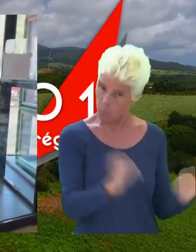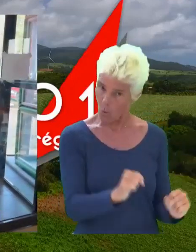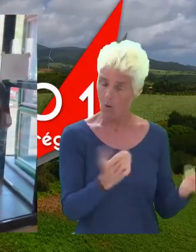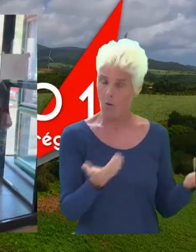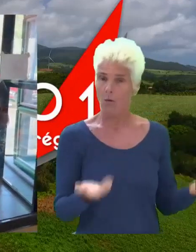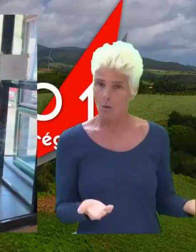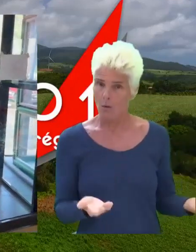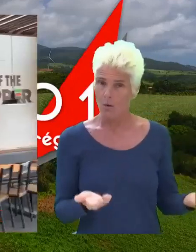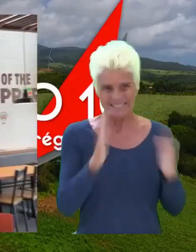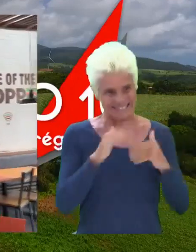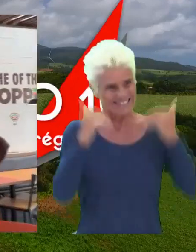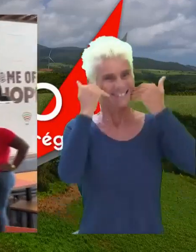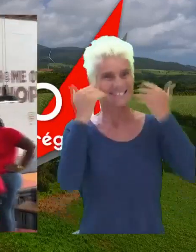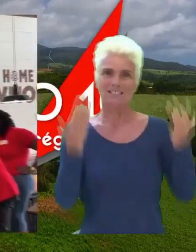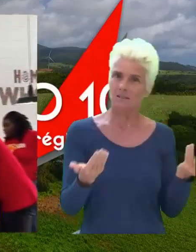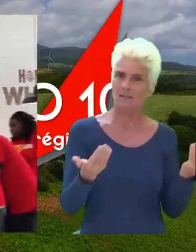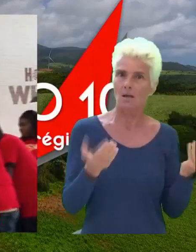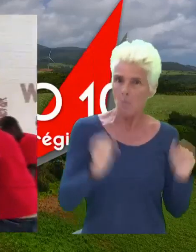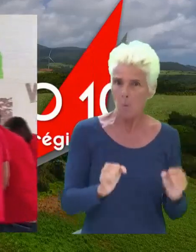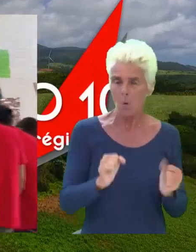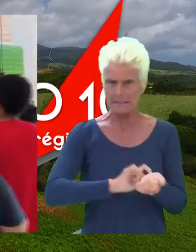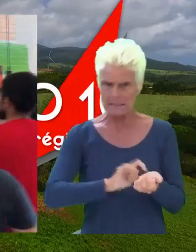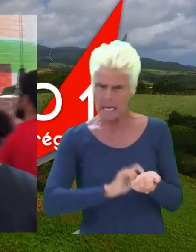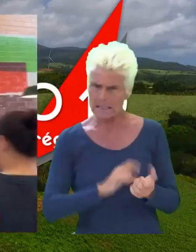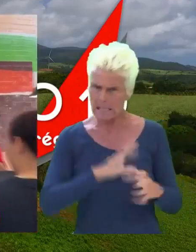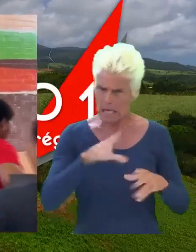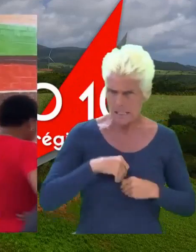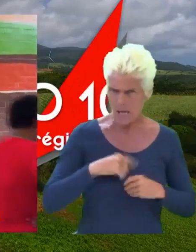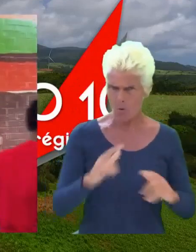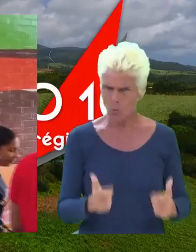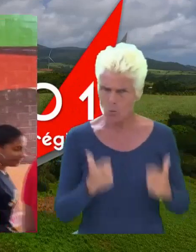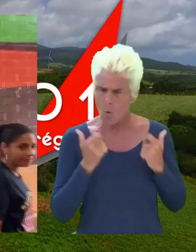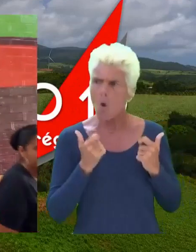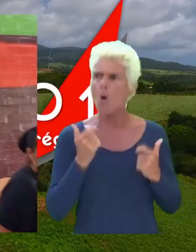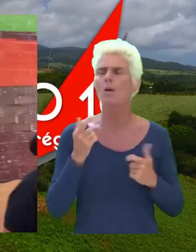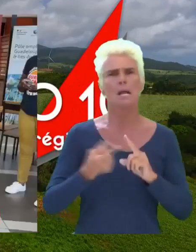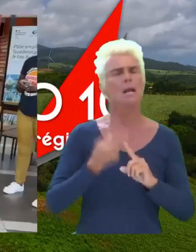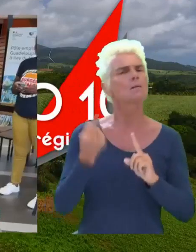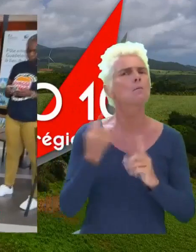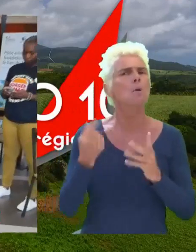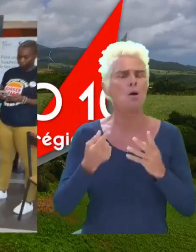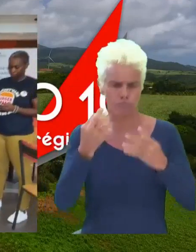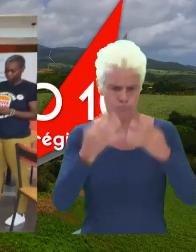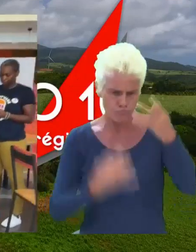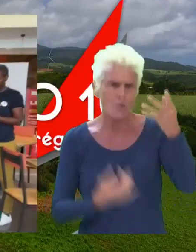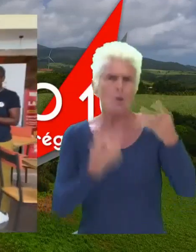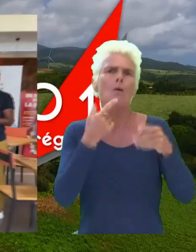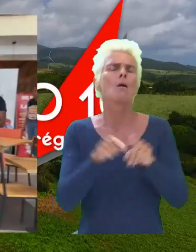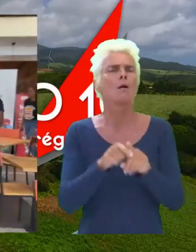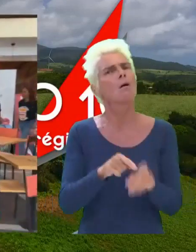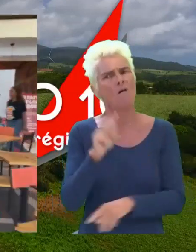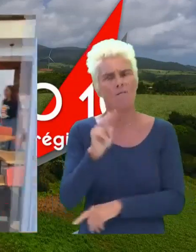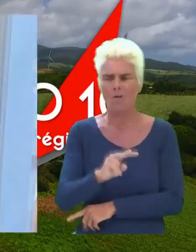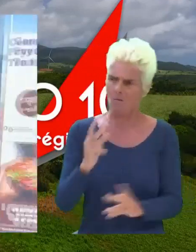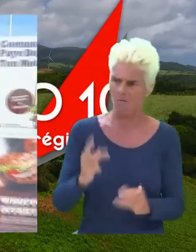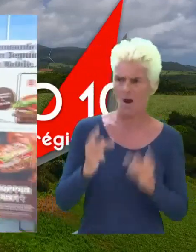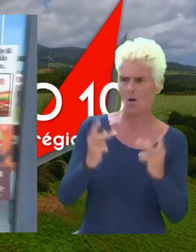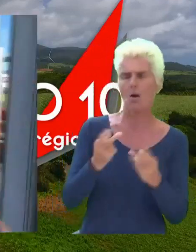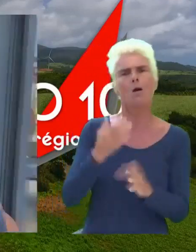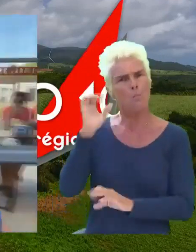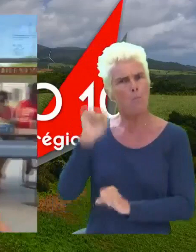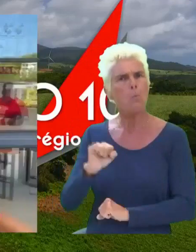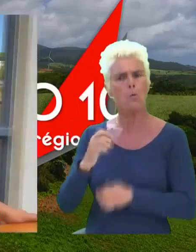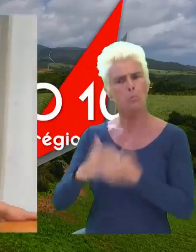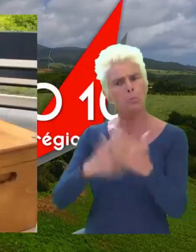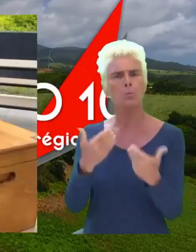général souriantes est-ce que il résistent au stress et tous ces éléments sont véritablement importants parce que nous considérons que c'est seulement comme ça qu'on arrive à